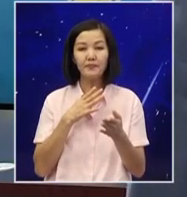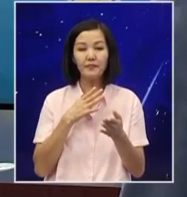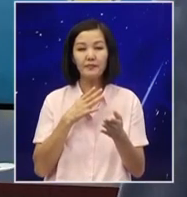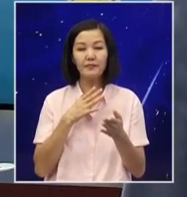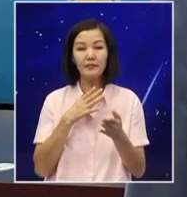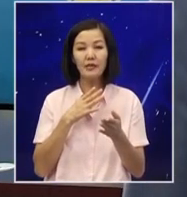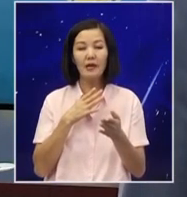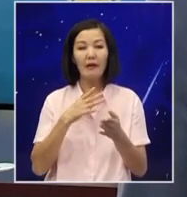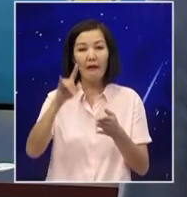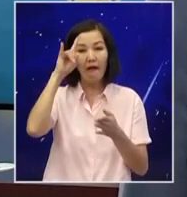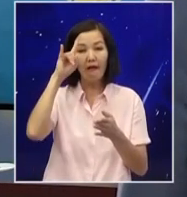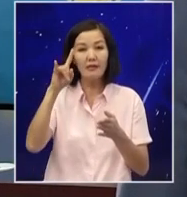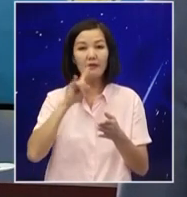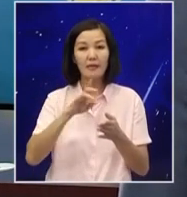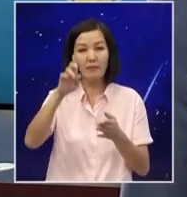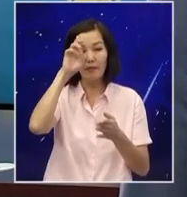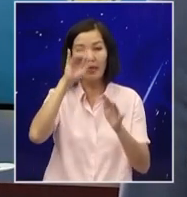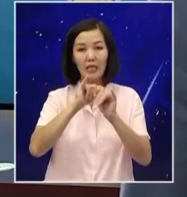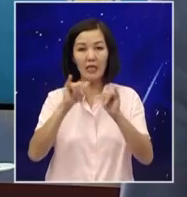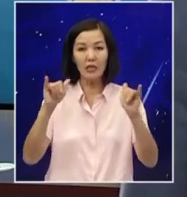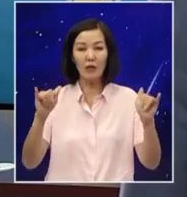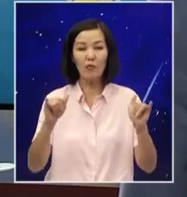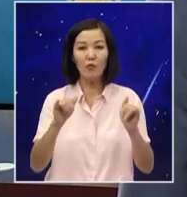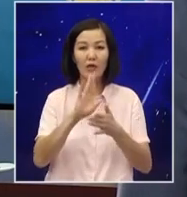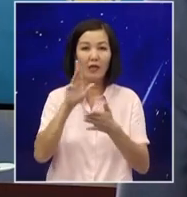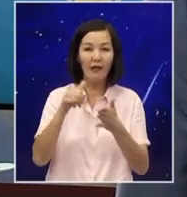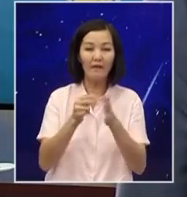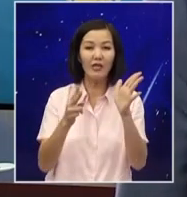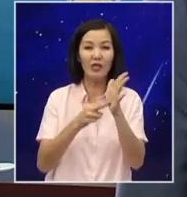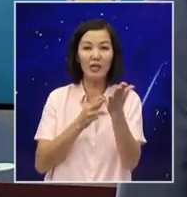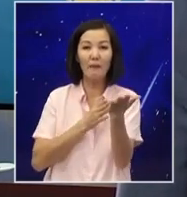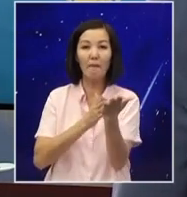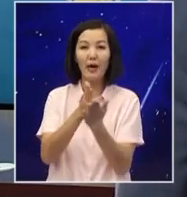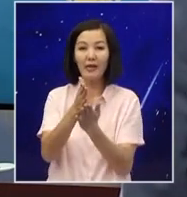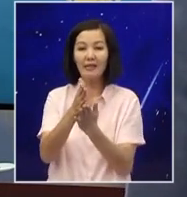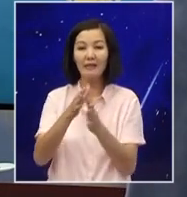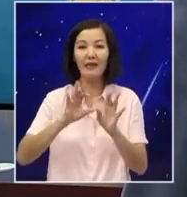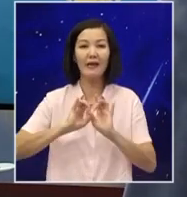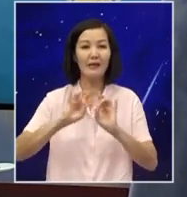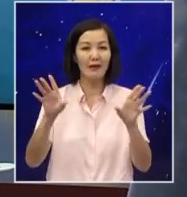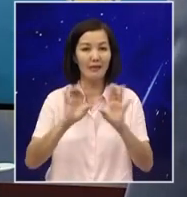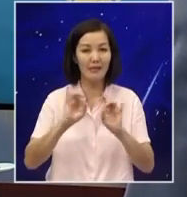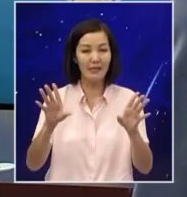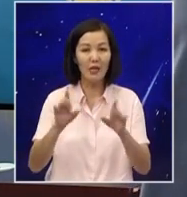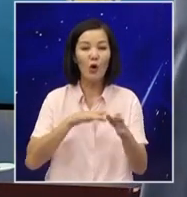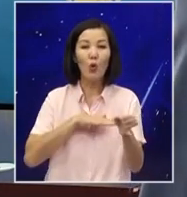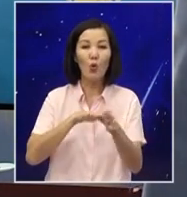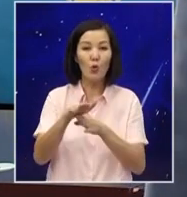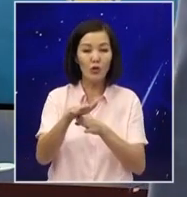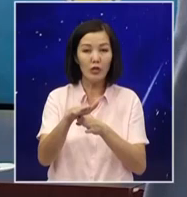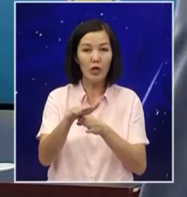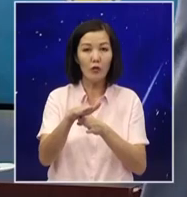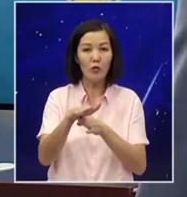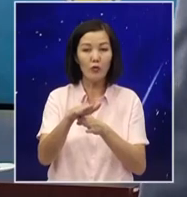еліміздің арғарай дамуына байланысты негізгі 7 принципті айтып кетті. Сол принциптердің орындалуын жаңағы мен